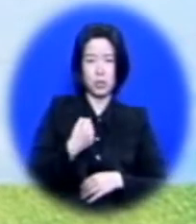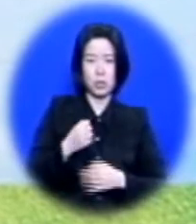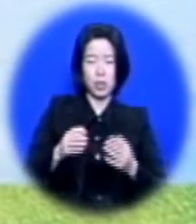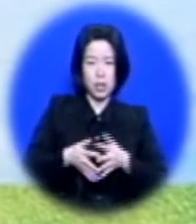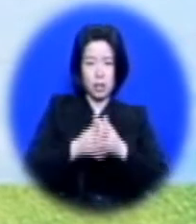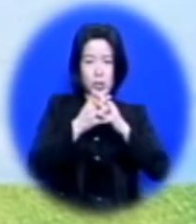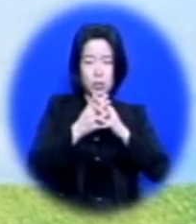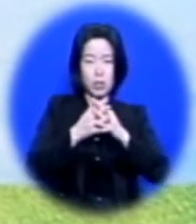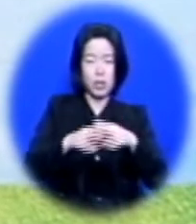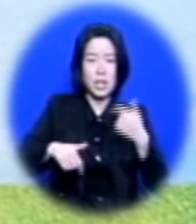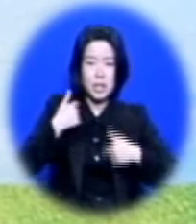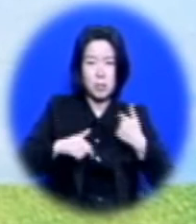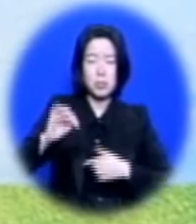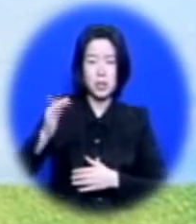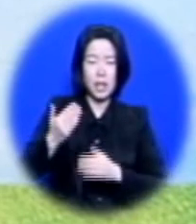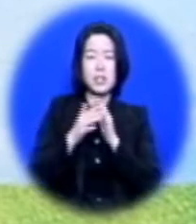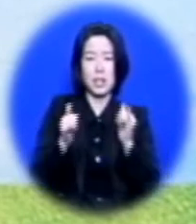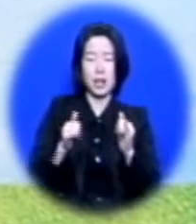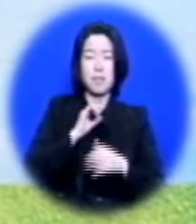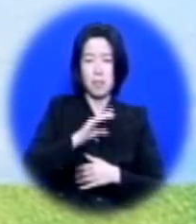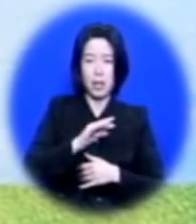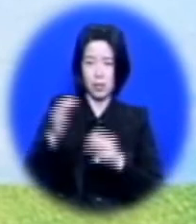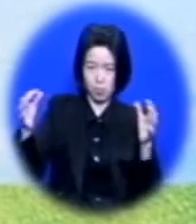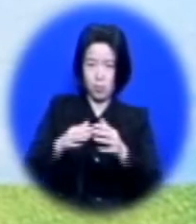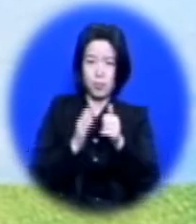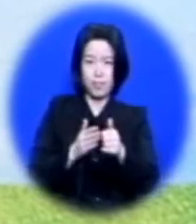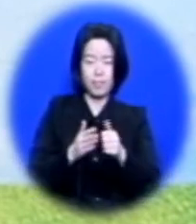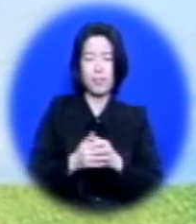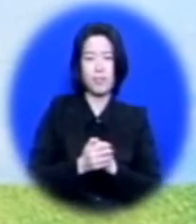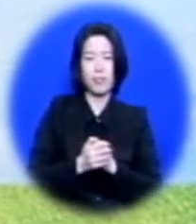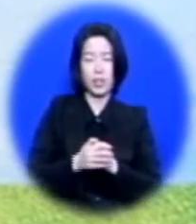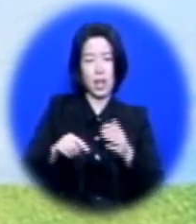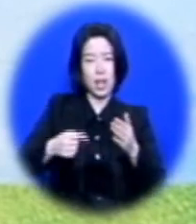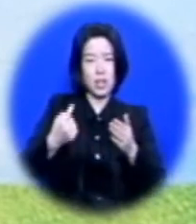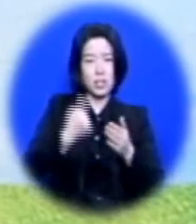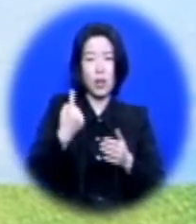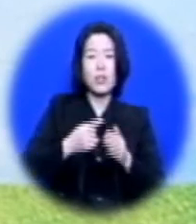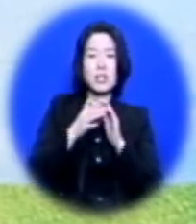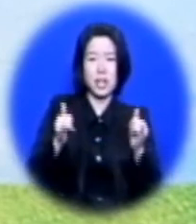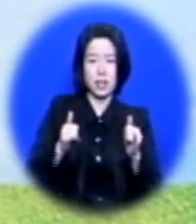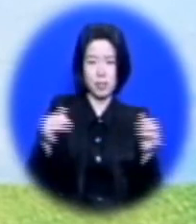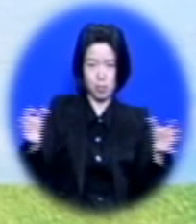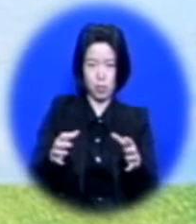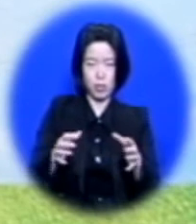건축 원금이 기쁨이 되신 분들만 한번 모입시다 천명이 뭐 했어요